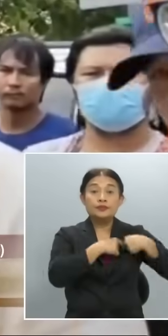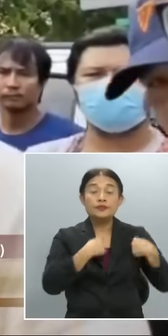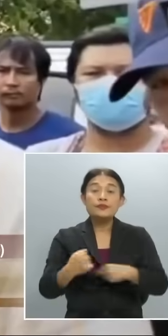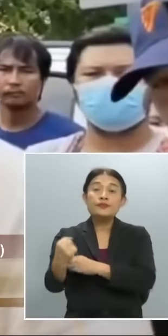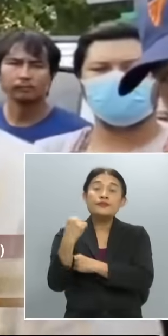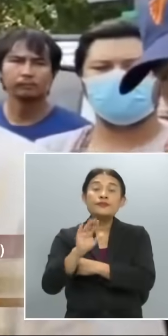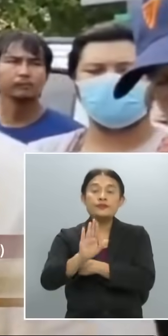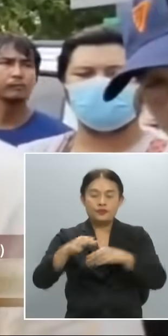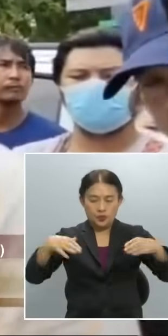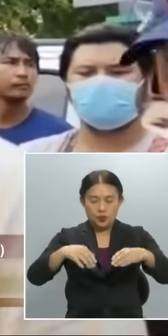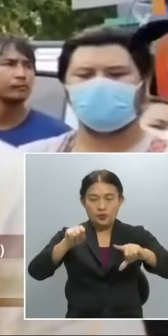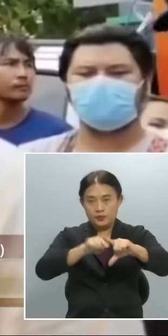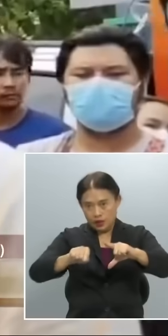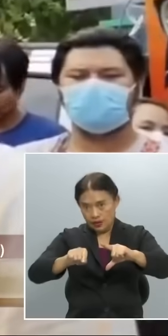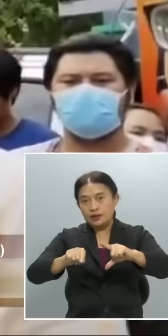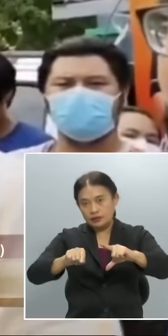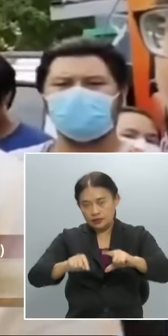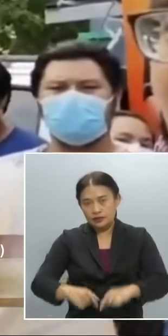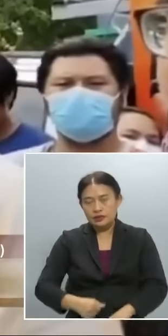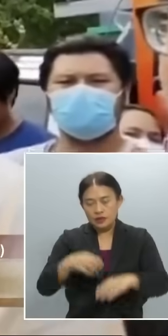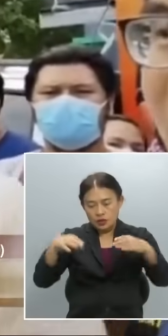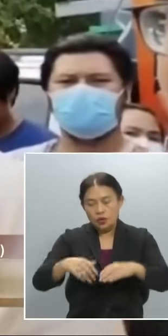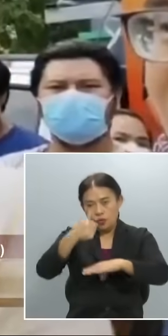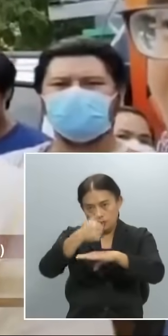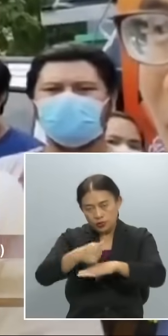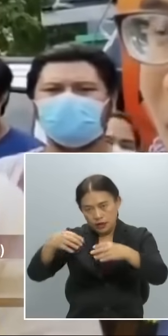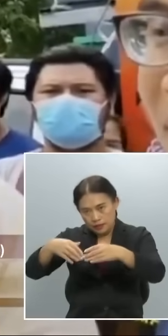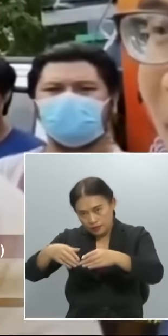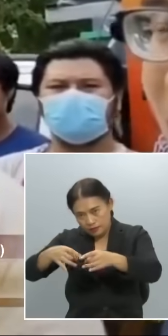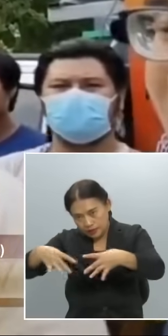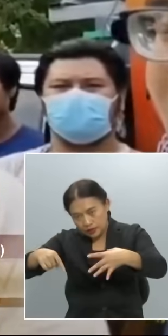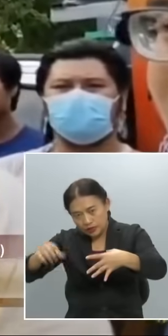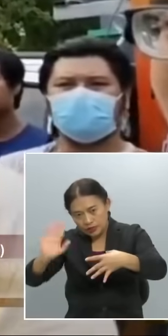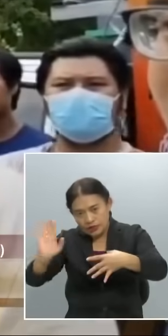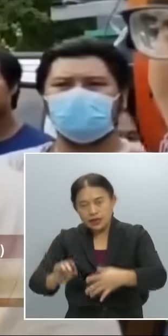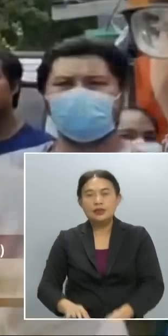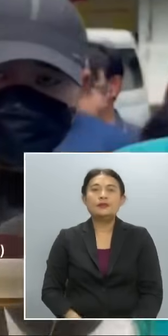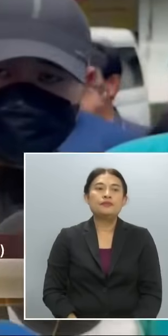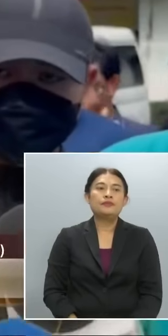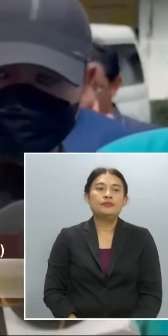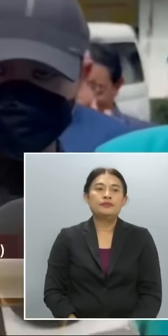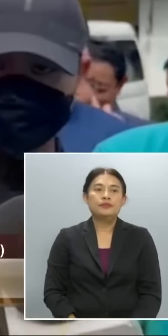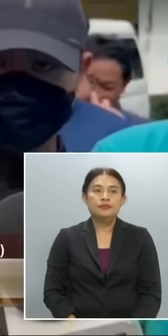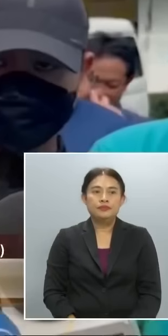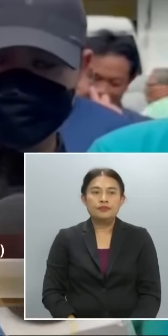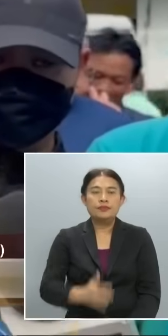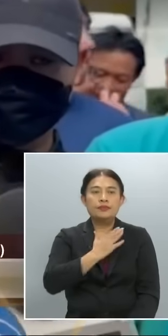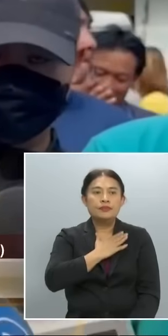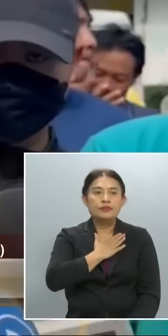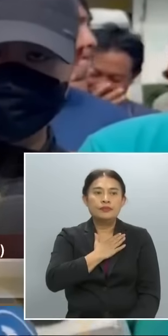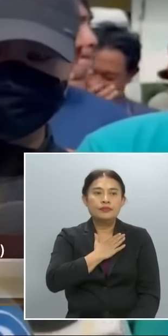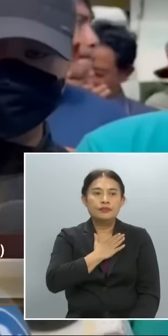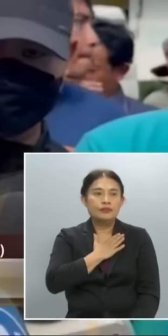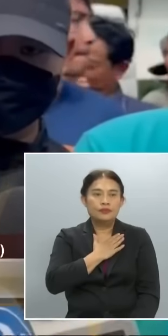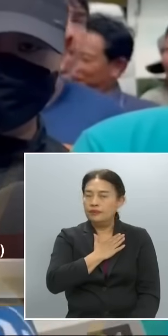คก้าวไกลซึ่งไม่เป็นผู้นำฝ่ายค้านแต่เป็นพรรคฝ่ายค้านชัดเจน ในมุมของผม